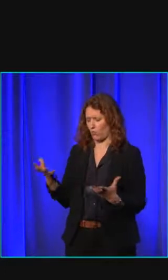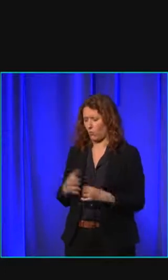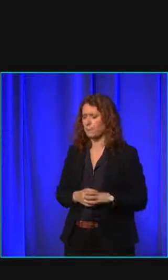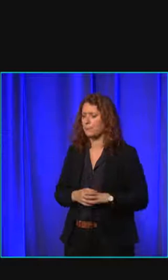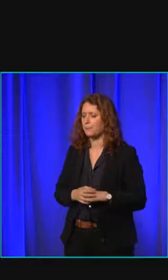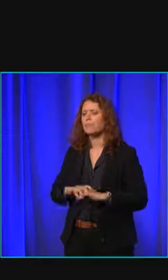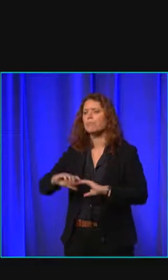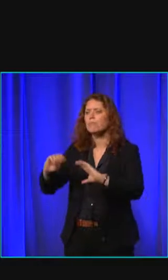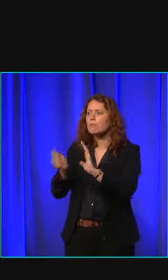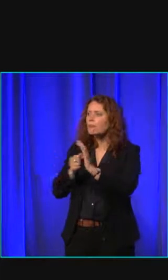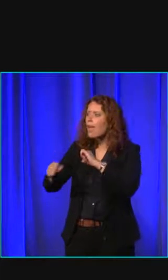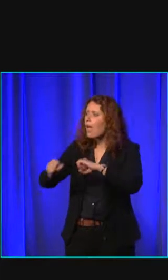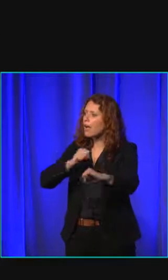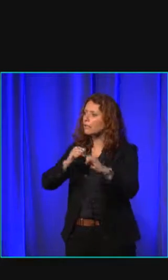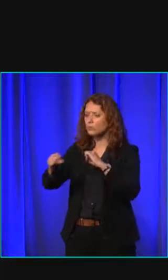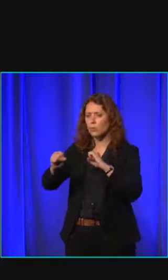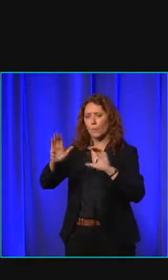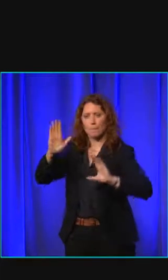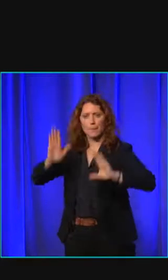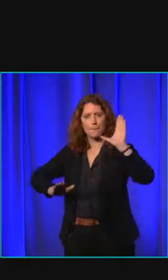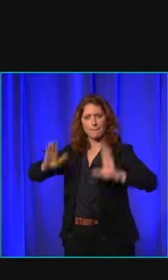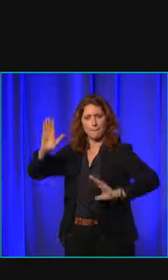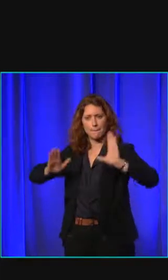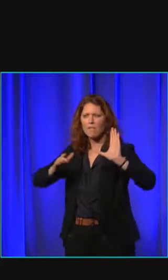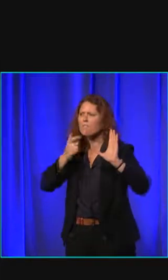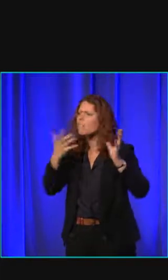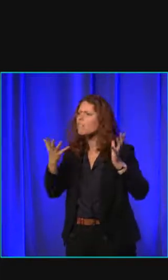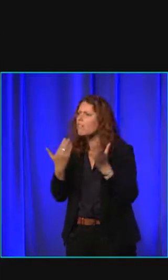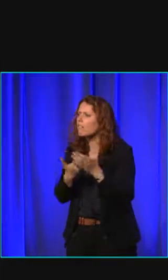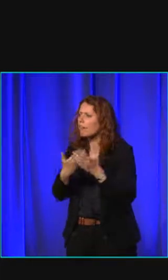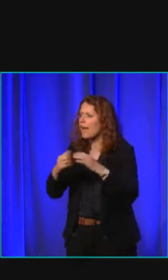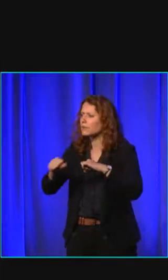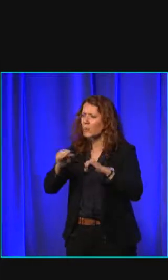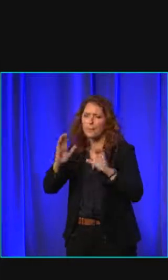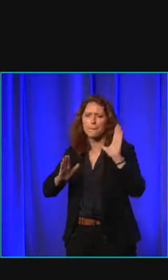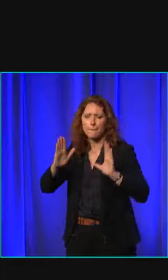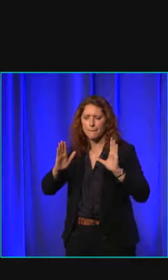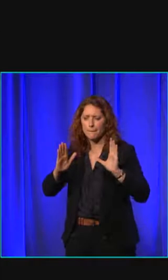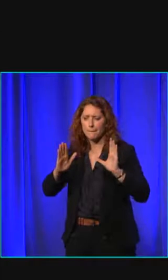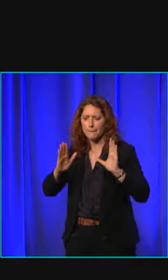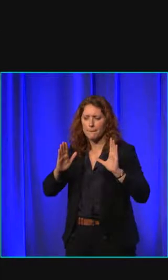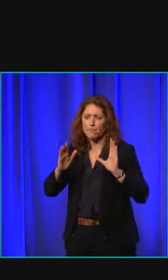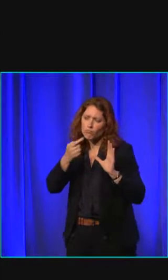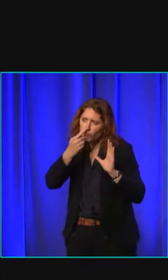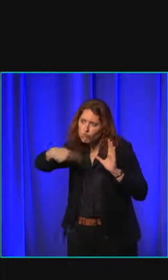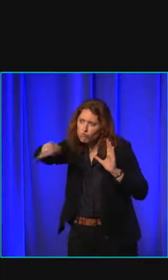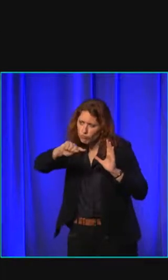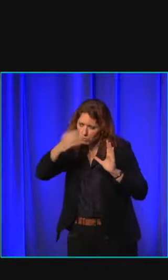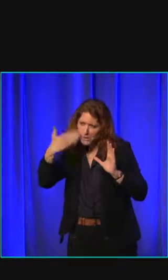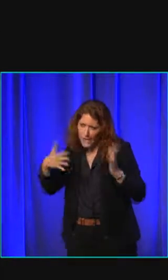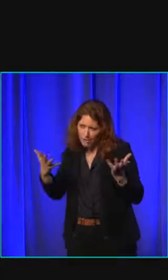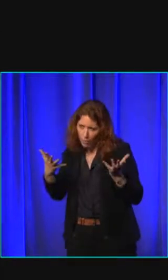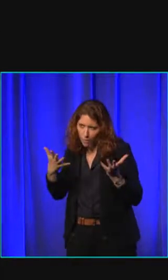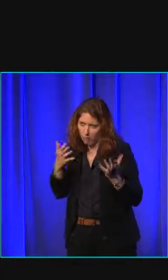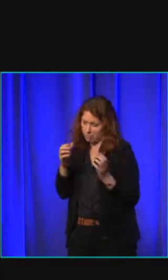une action mimée... Ah, qu'est-ce que c'est qu'une action mimée ? je pense que vous le savez,